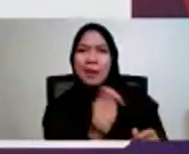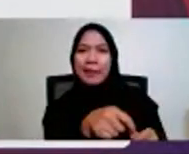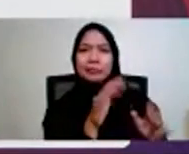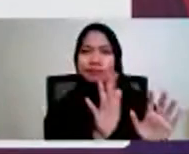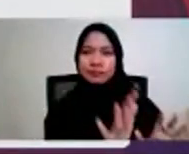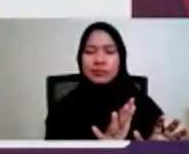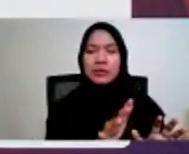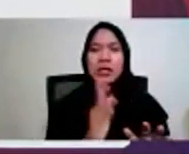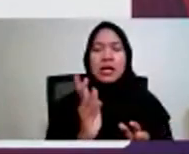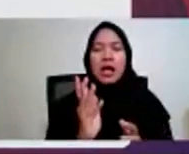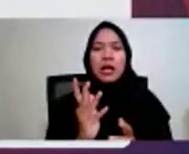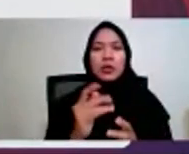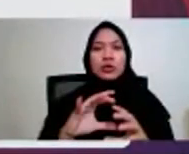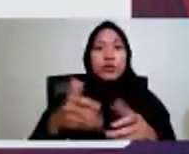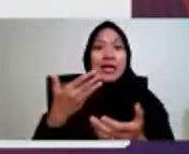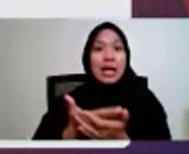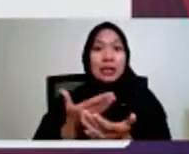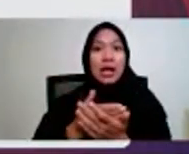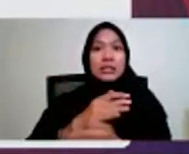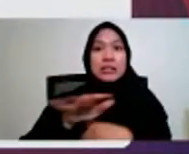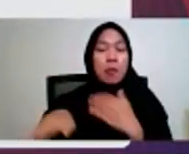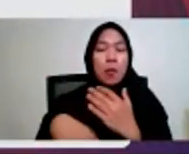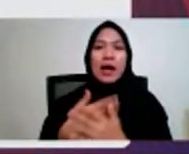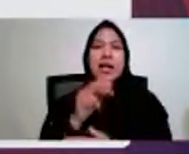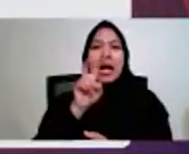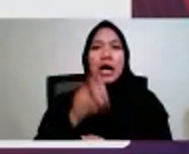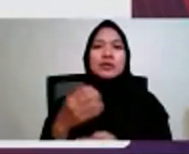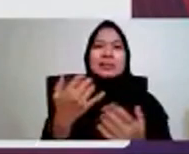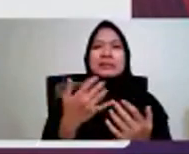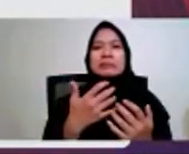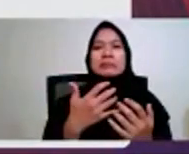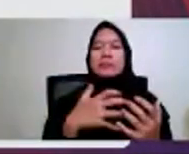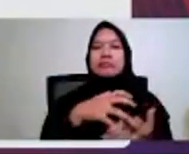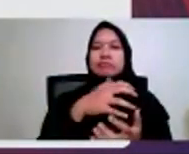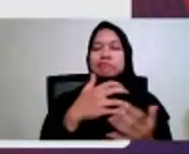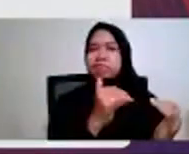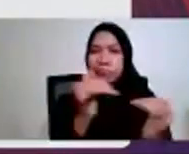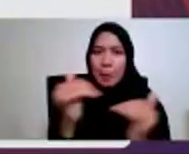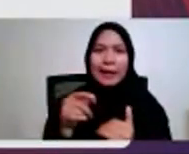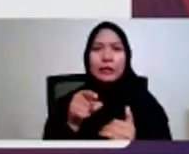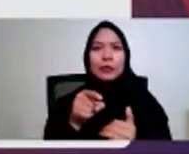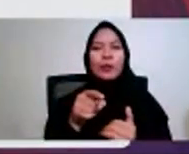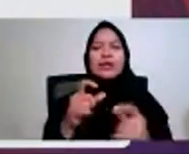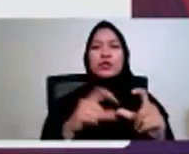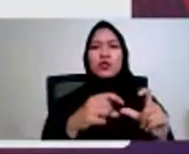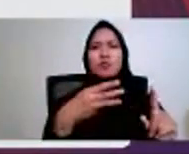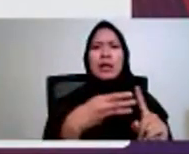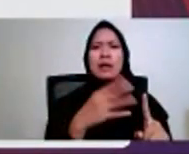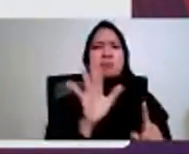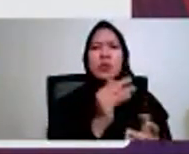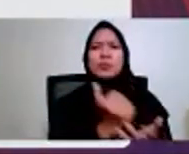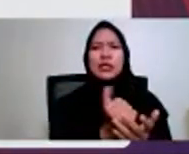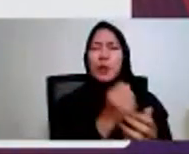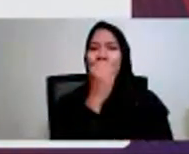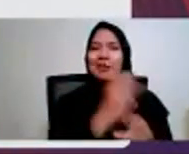Dubi anak dunia nyata semua transmisi harus kita mainkan transmisi suku bunga belum tentu selalu efektif